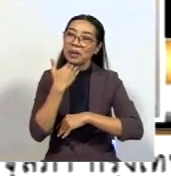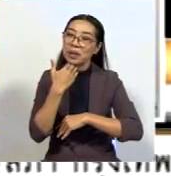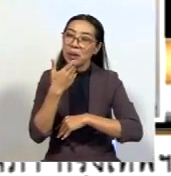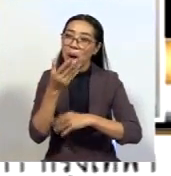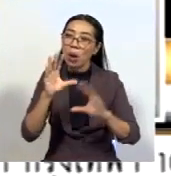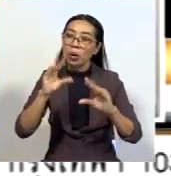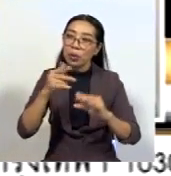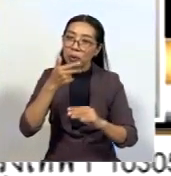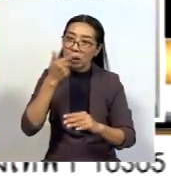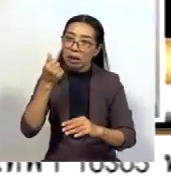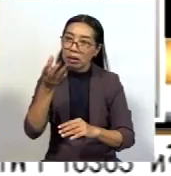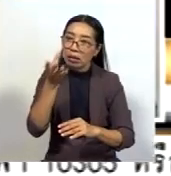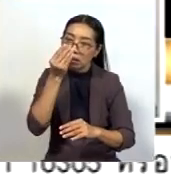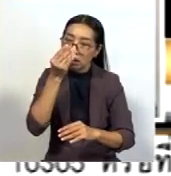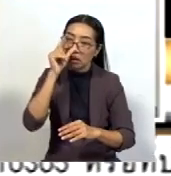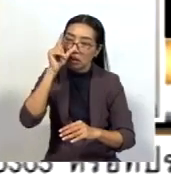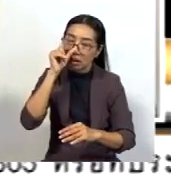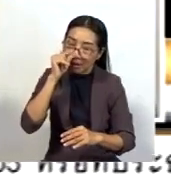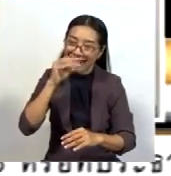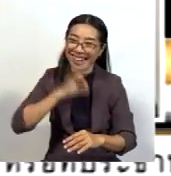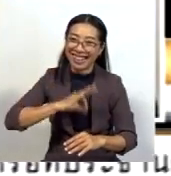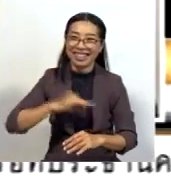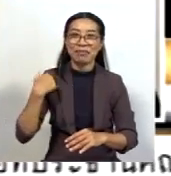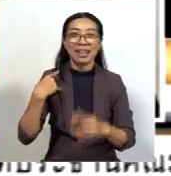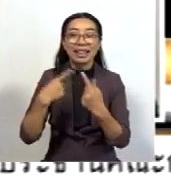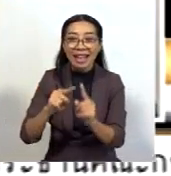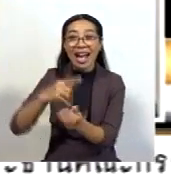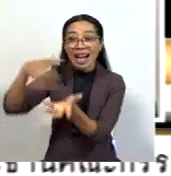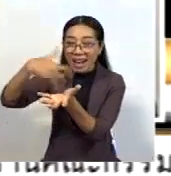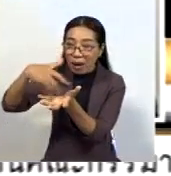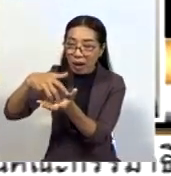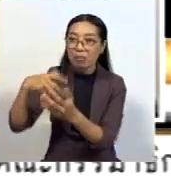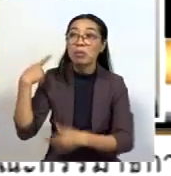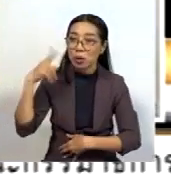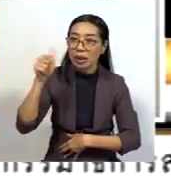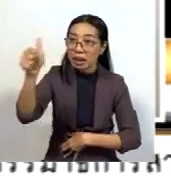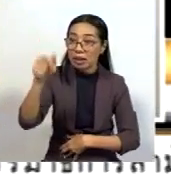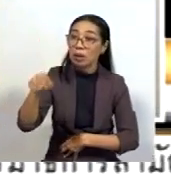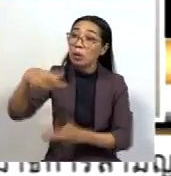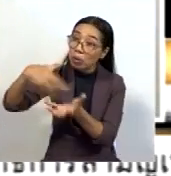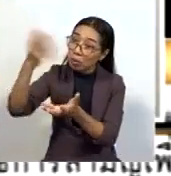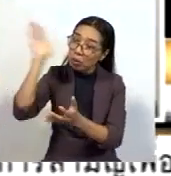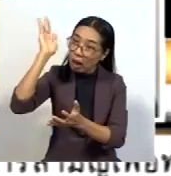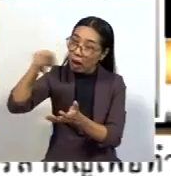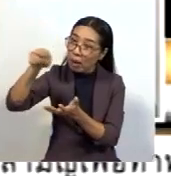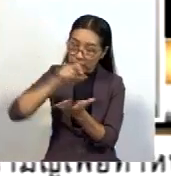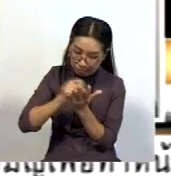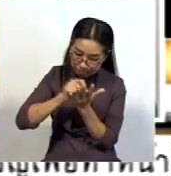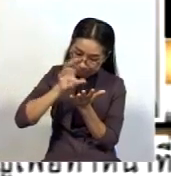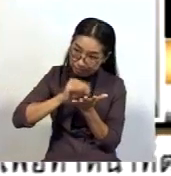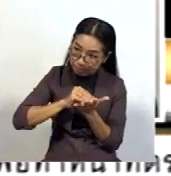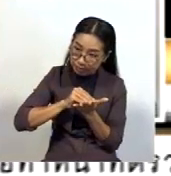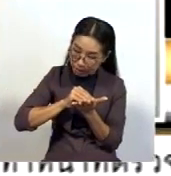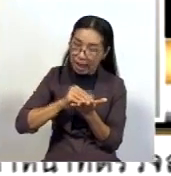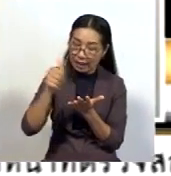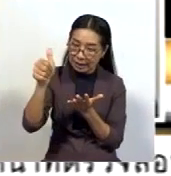อนข้างจะเกือบจะง่วงเหมือนกันแหละนะเมื่อกี้เนี่ยแต่ก็รับฟังเป็นประโยชน์เพราะว่าผมก็จดทุกอันนะที่ท่านพูดมาทั้งหมดก็ถือว่าผมก็ได้รับไว้พิจ